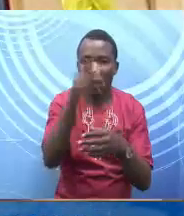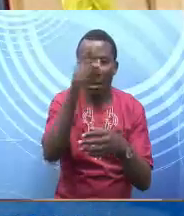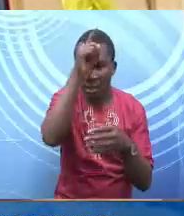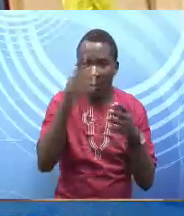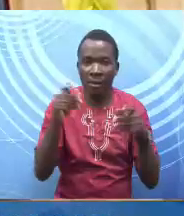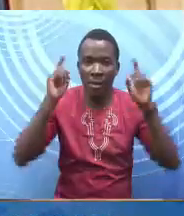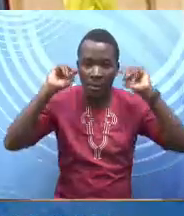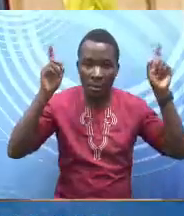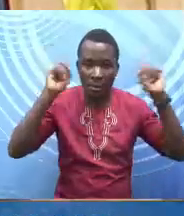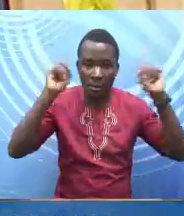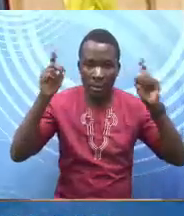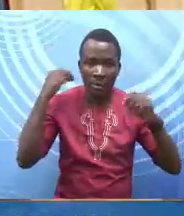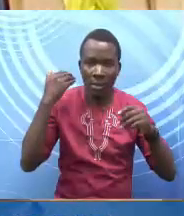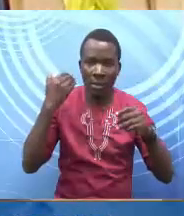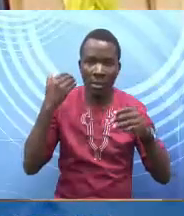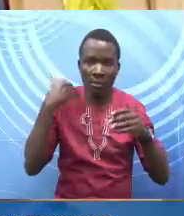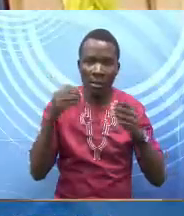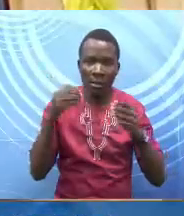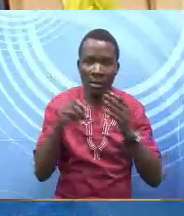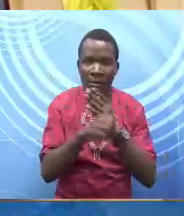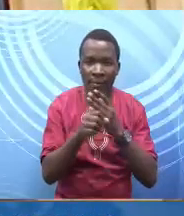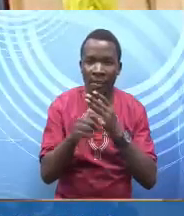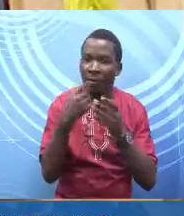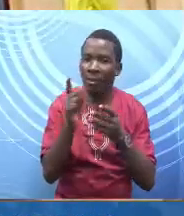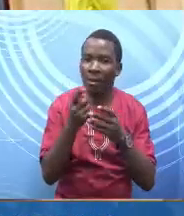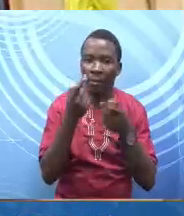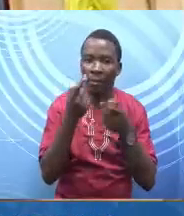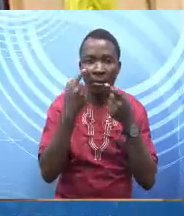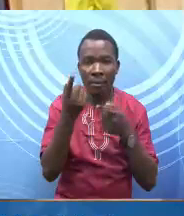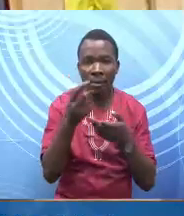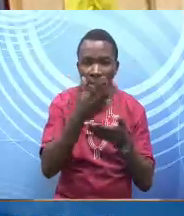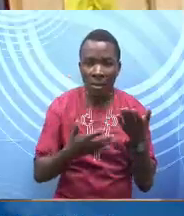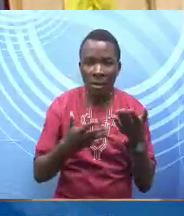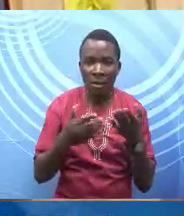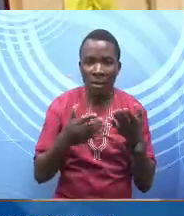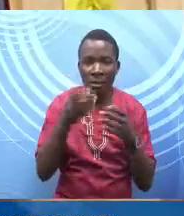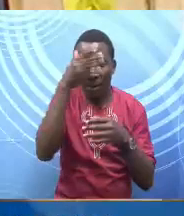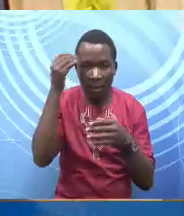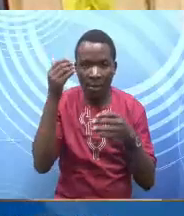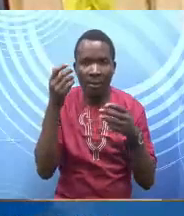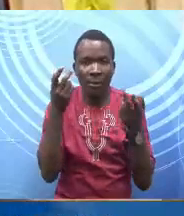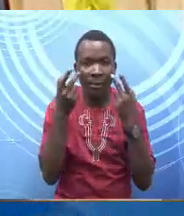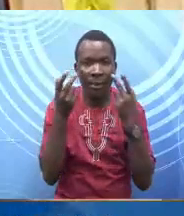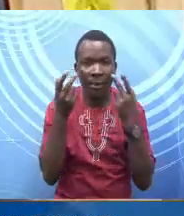hejuru muri uyu murenge bavuga ko batibonye ku rutonde bafatwa nk'aho bari baribagiranye